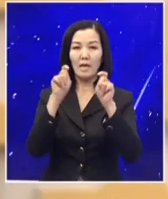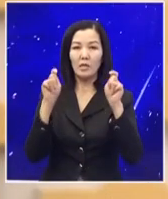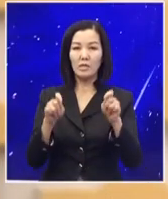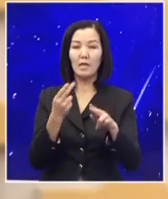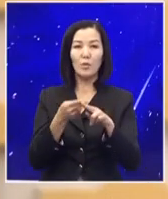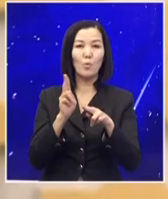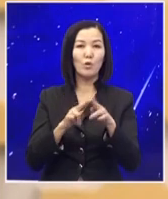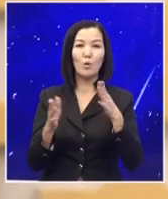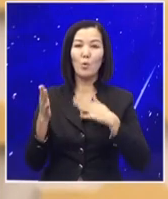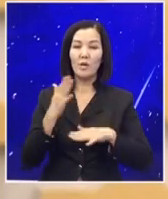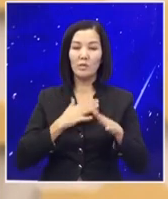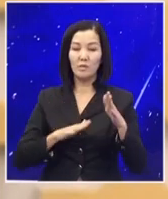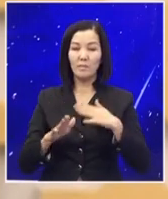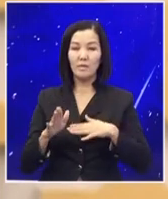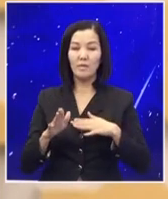отырмын. Жаңа